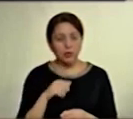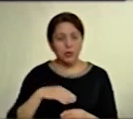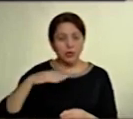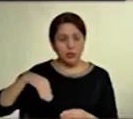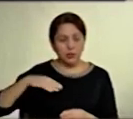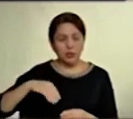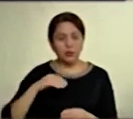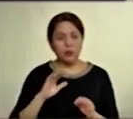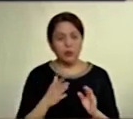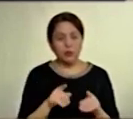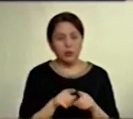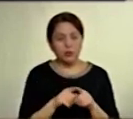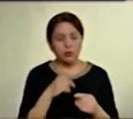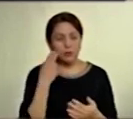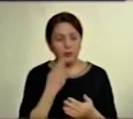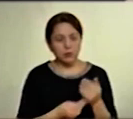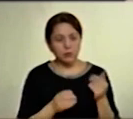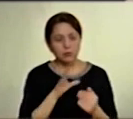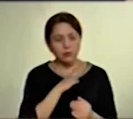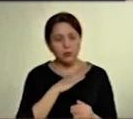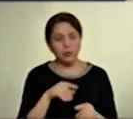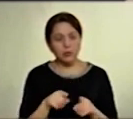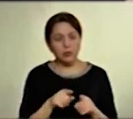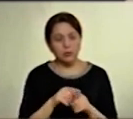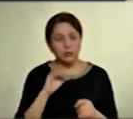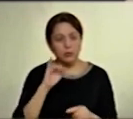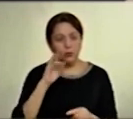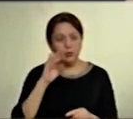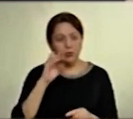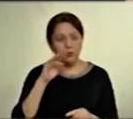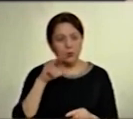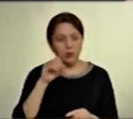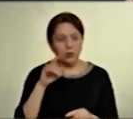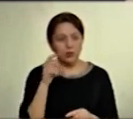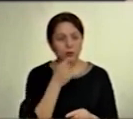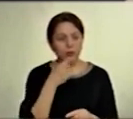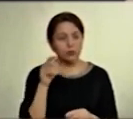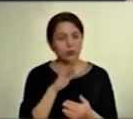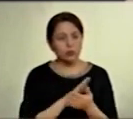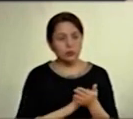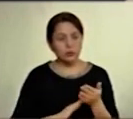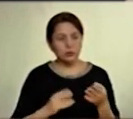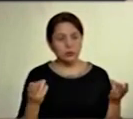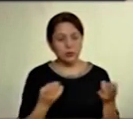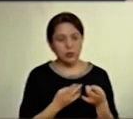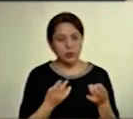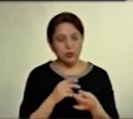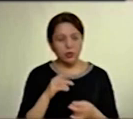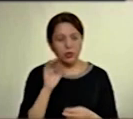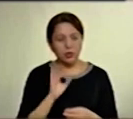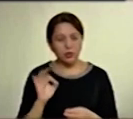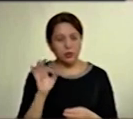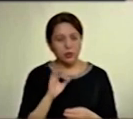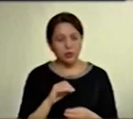ham, mag'lubiyatga uchragan holatlarda ham Yunonlar demak, kurashni davom ettirishi zarurligi haqida